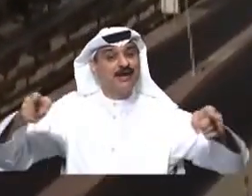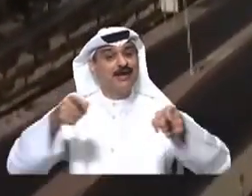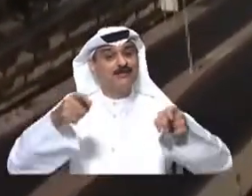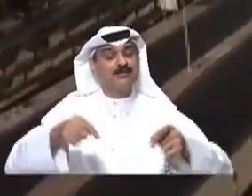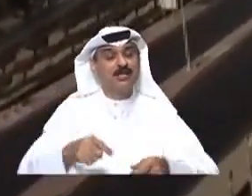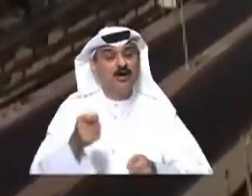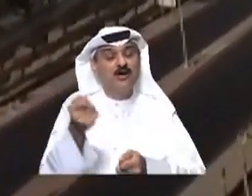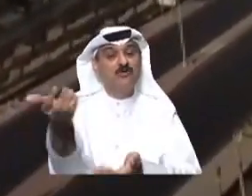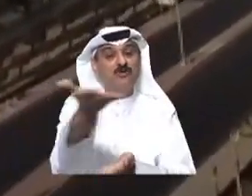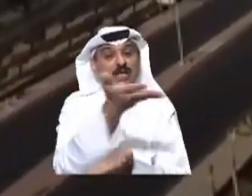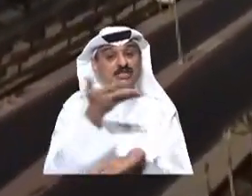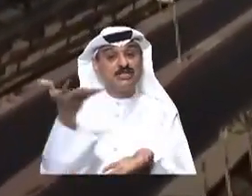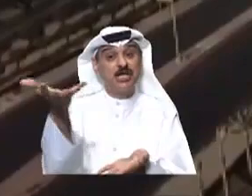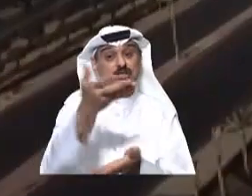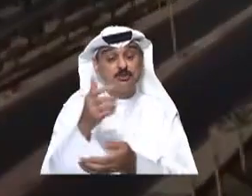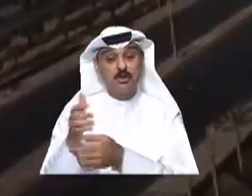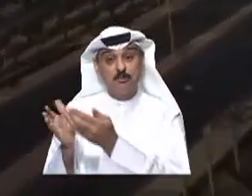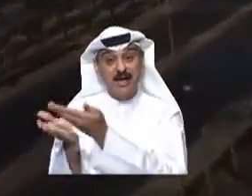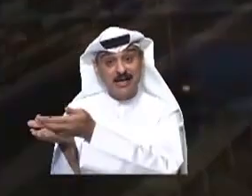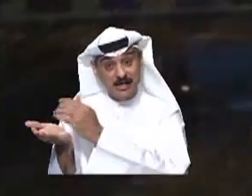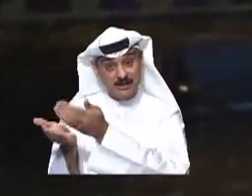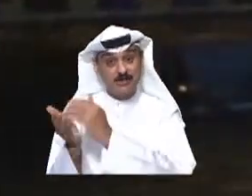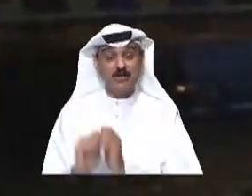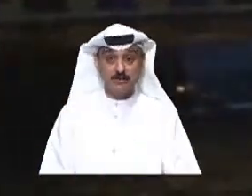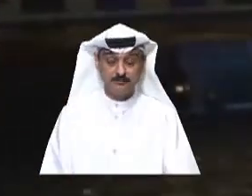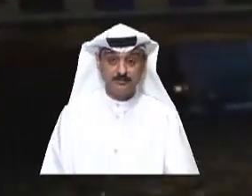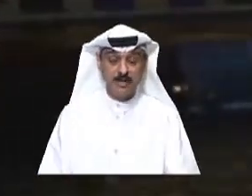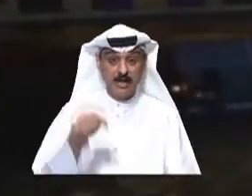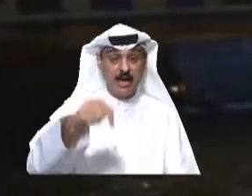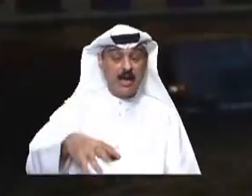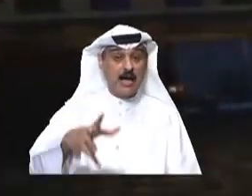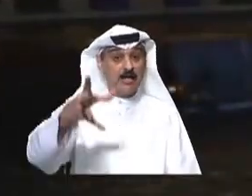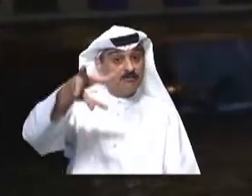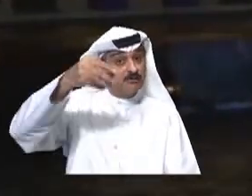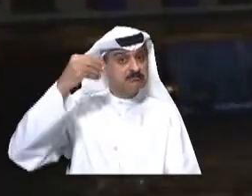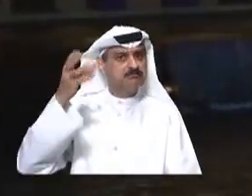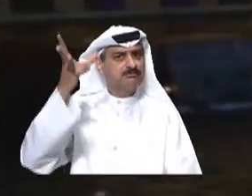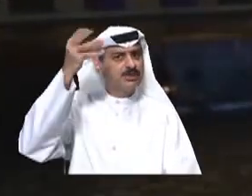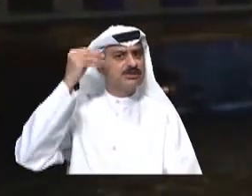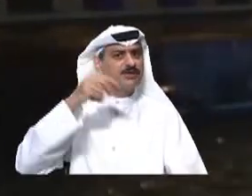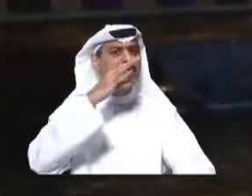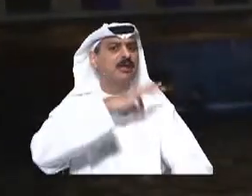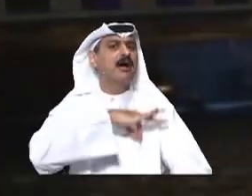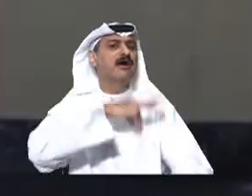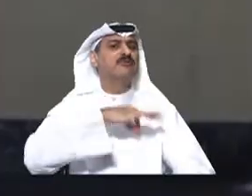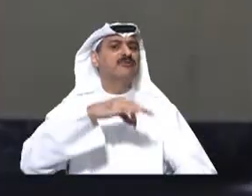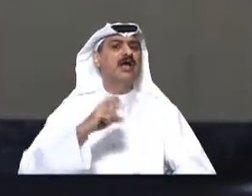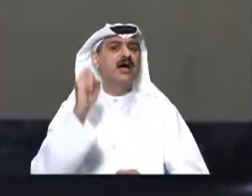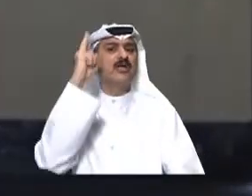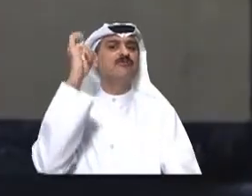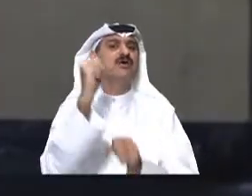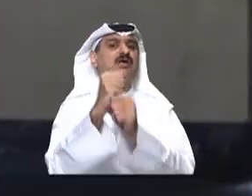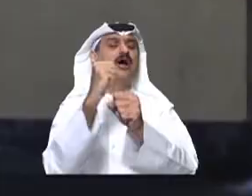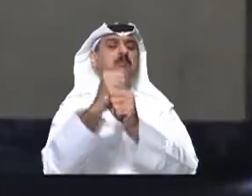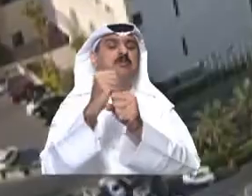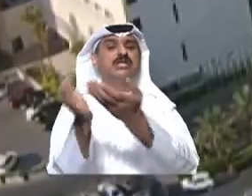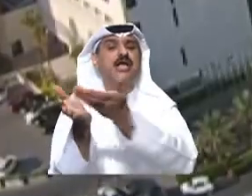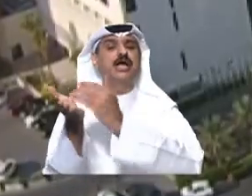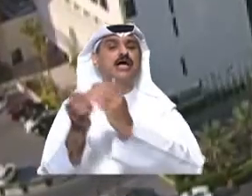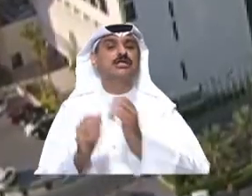الاستثمار بالاقتصاد الأخضر، حيث تستفيد الدولة من ارتفاع الأسعار في مشاريع اقتصادية إبداعية